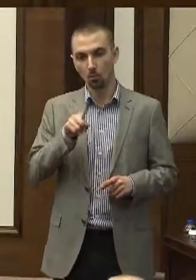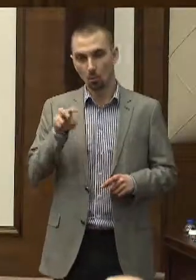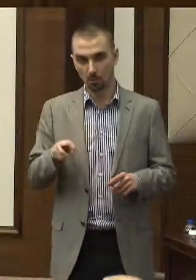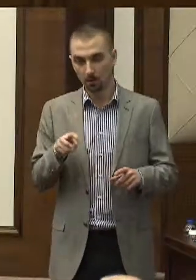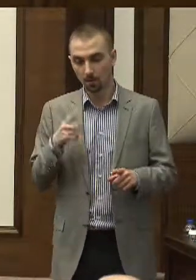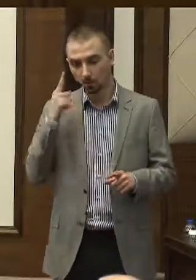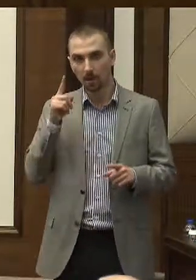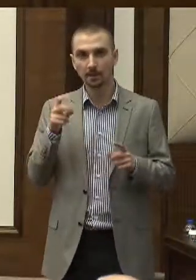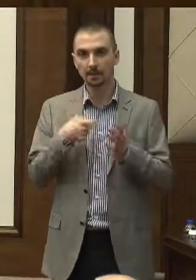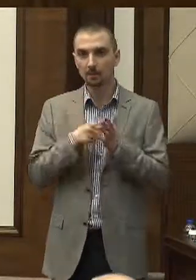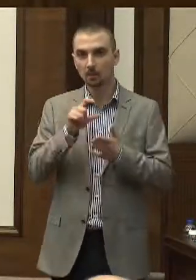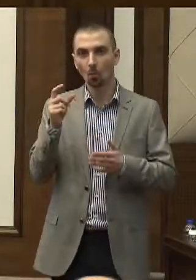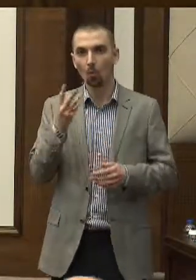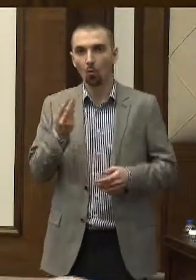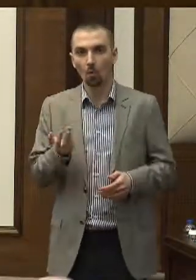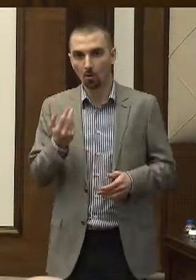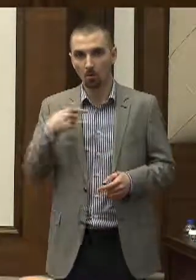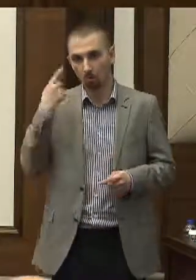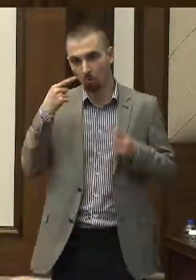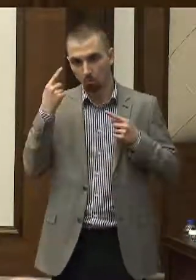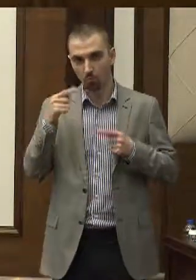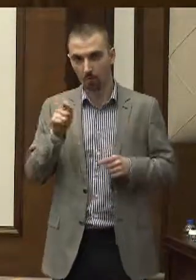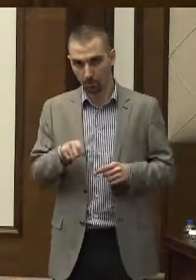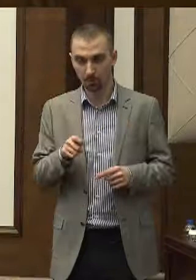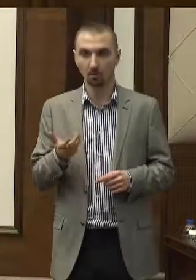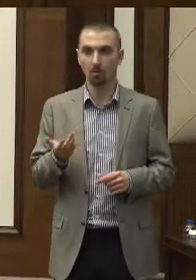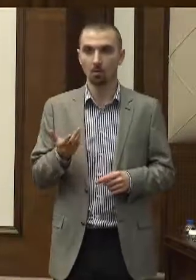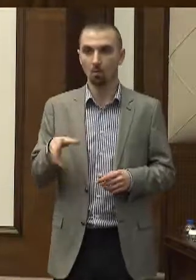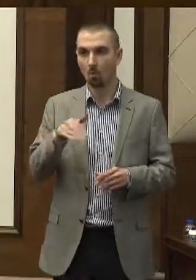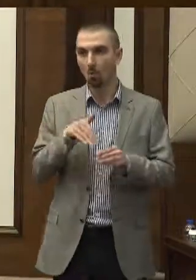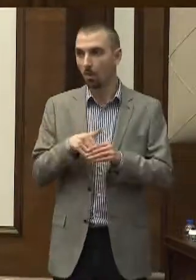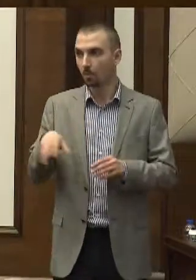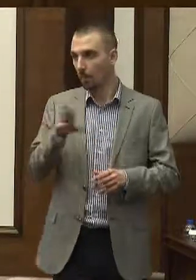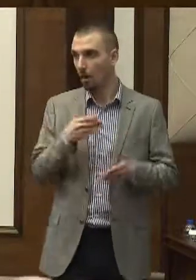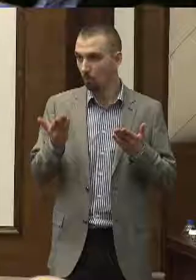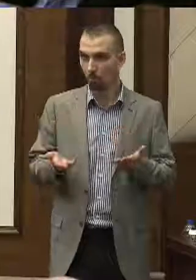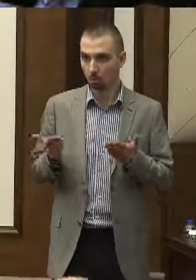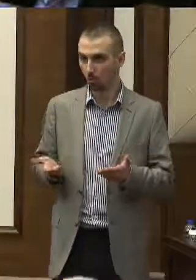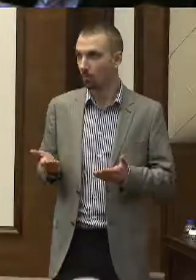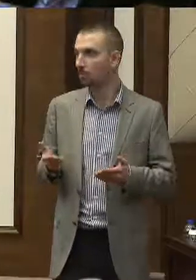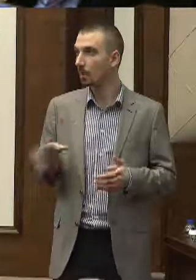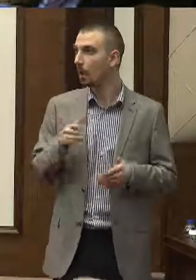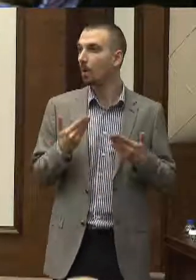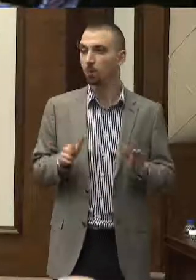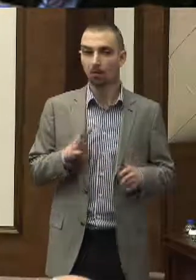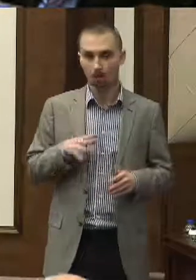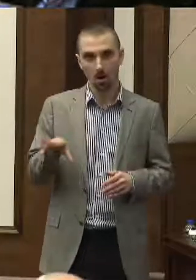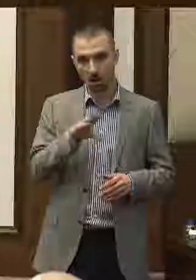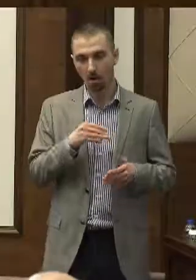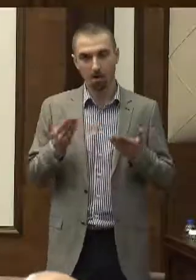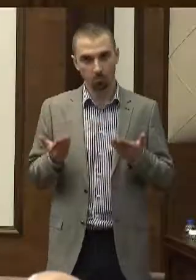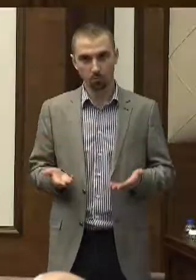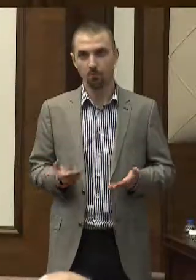isimlendirilmesi hususunun da gündeme alınmasını oylarınıza sunuyorum. Kabul edenler, etmeyenler oy birliğiyle kabul